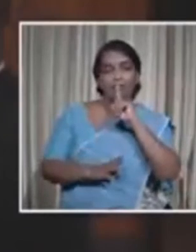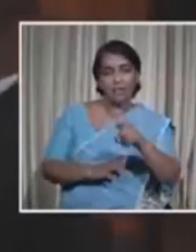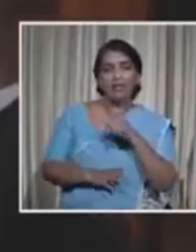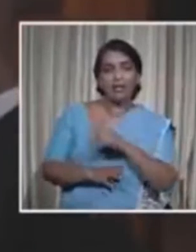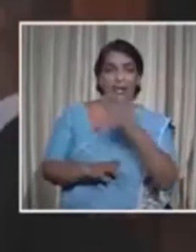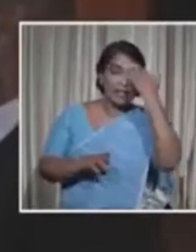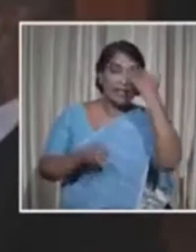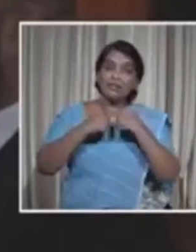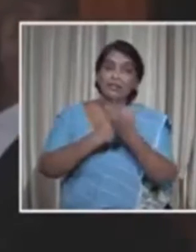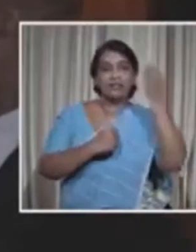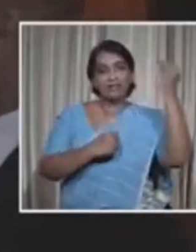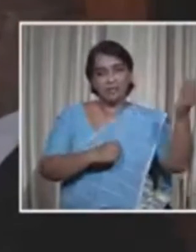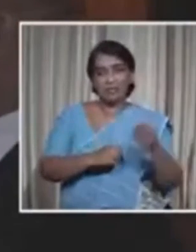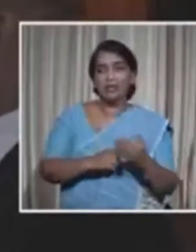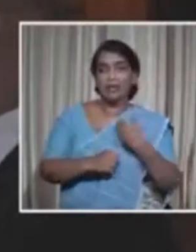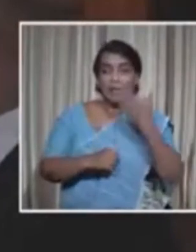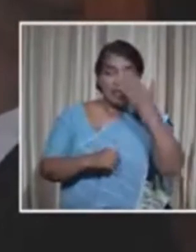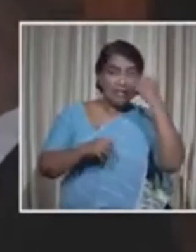பணத்தை பெறுவதற்காக பேச வருகிறேன்.